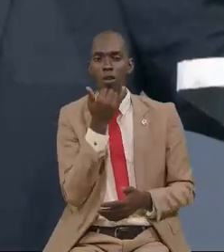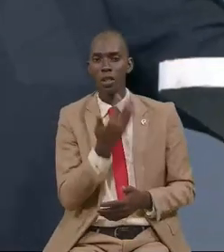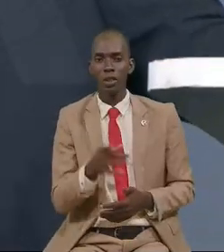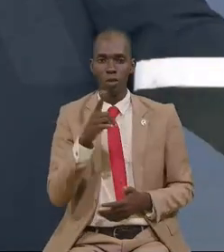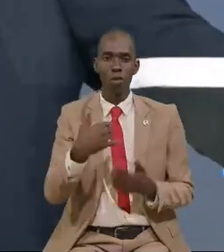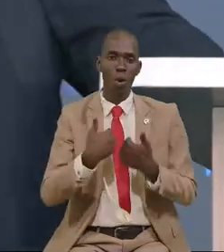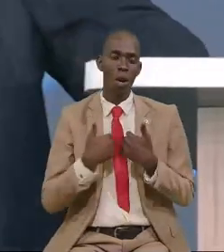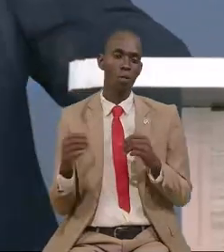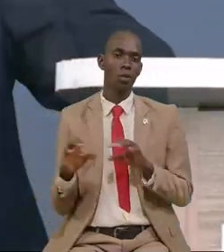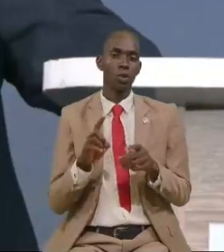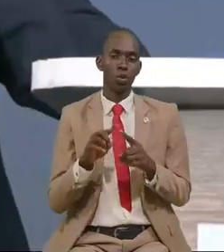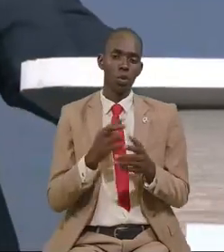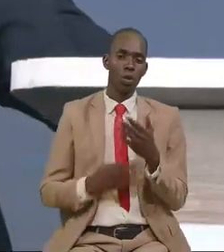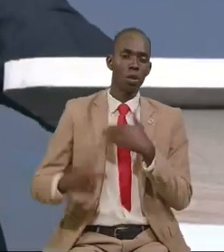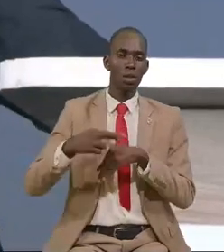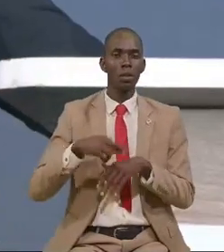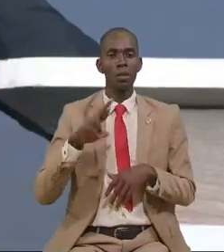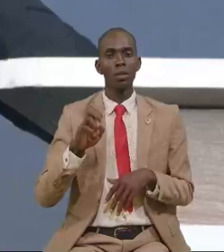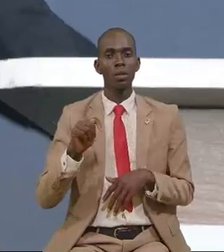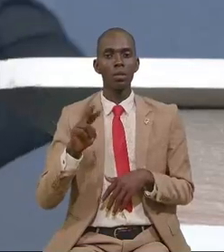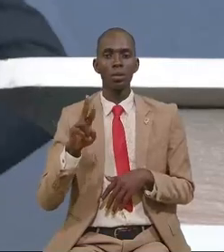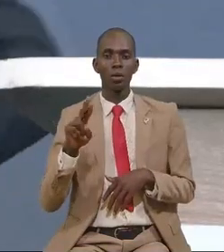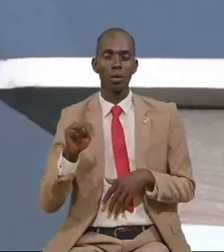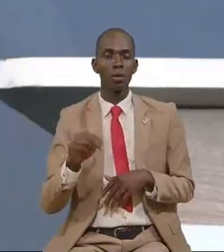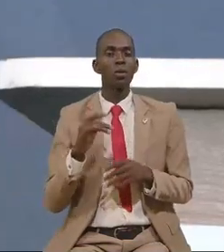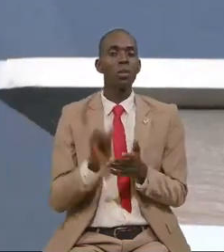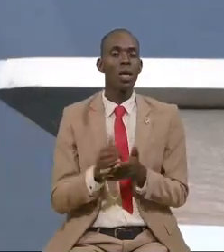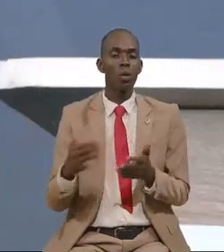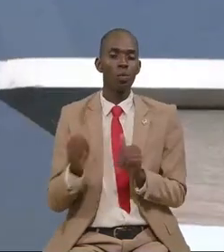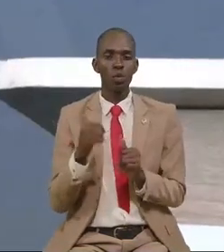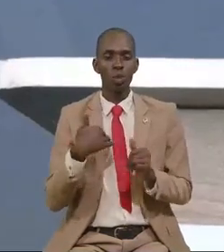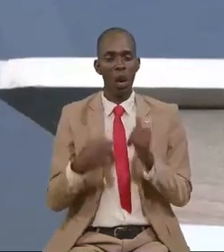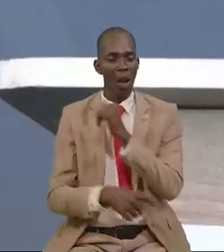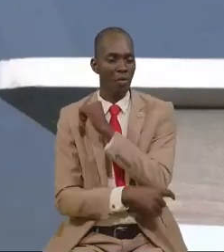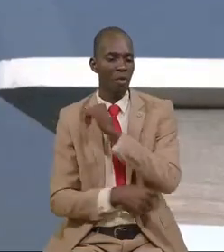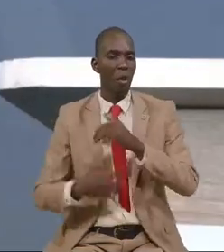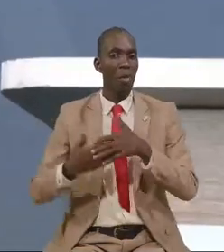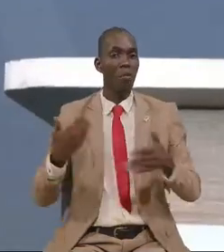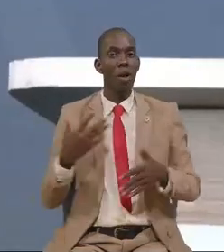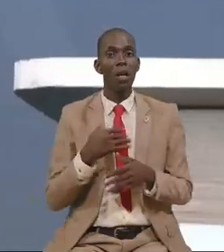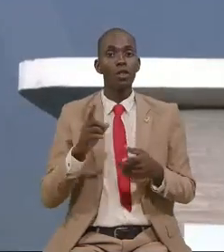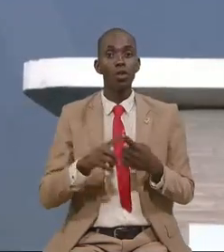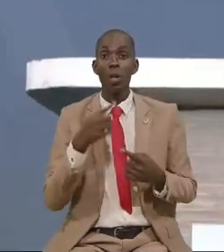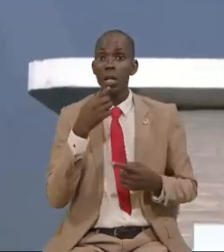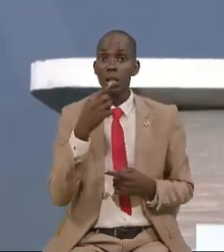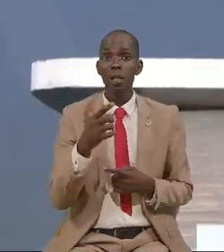faite, pour retourner cette chose que tu as volée. Et dis la vérité quand tu avais